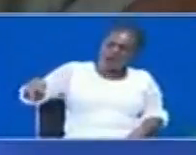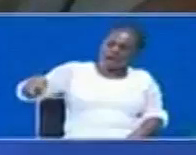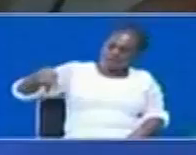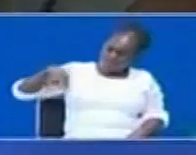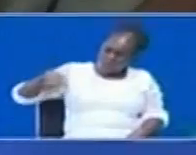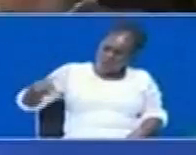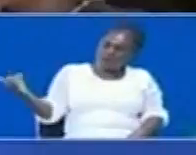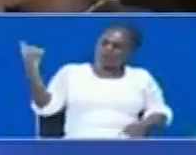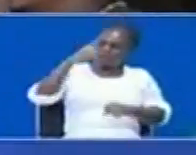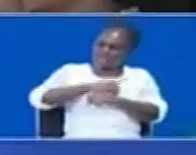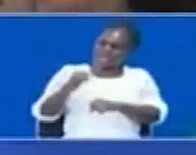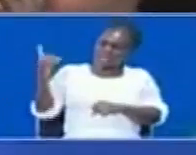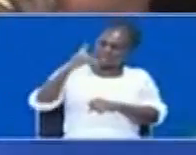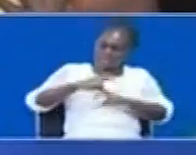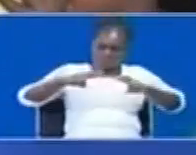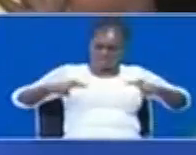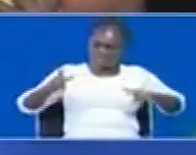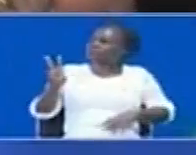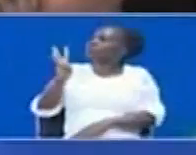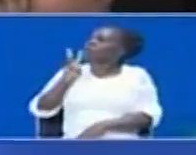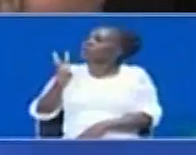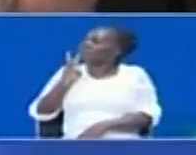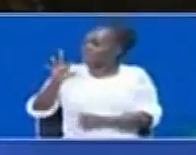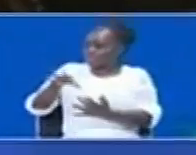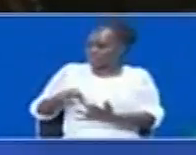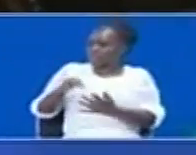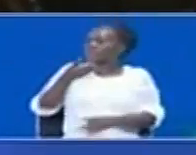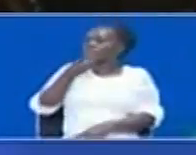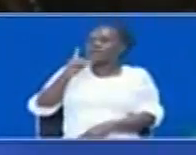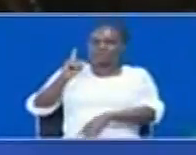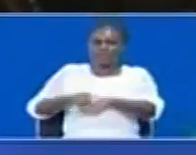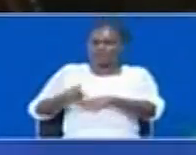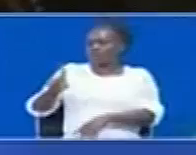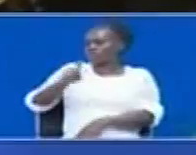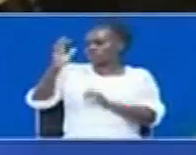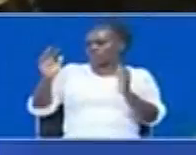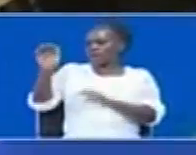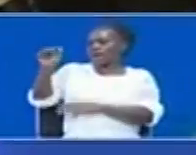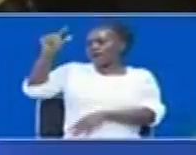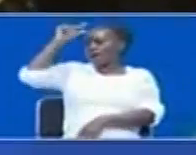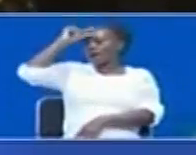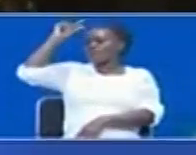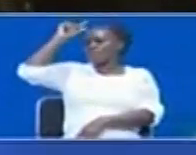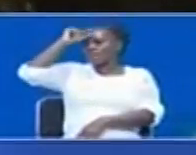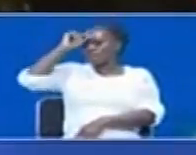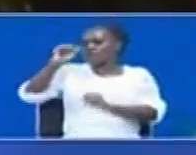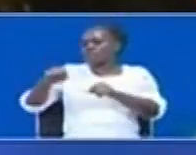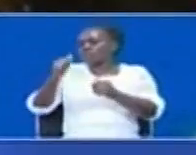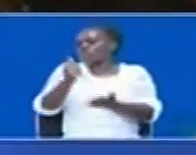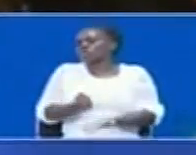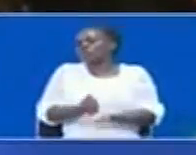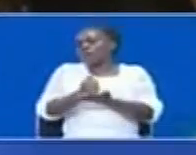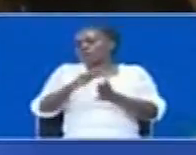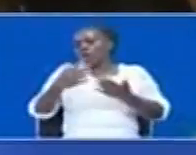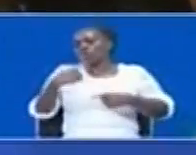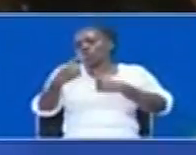takriban kilomita 9 kutafuta maji. Safari ya kukata kiu. Swali kuu wanasema ni je, serikali bado itaweza kukata kiu yao au